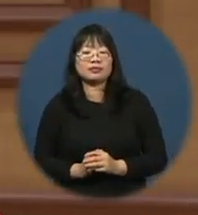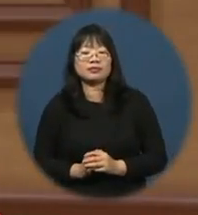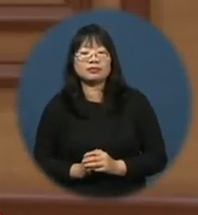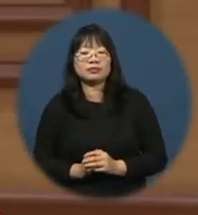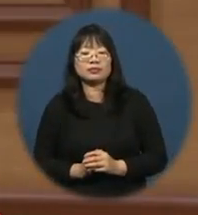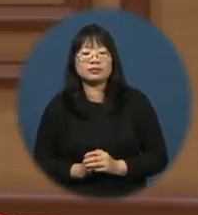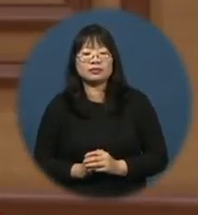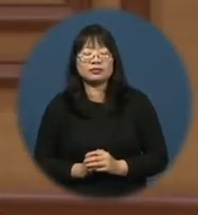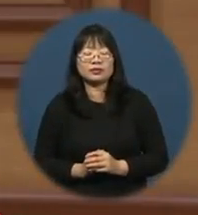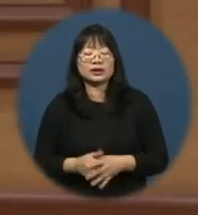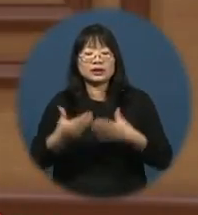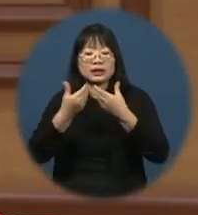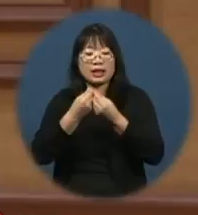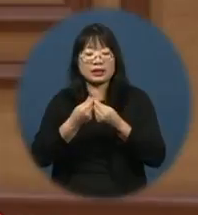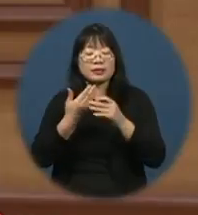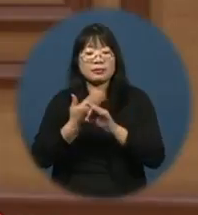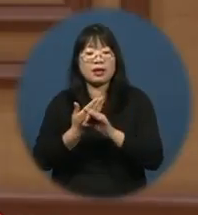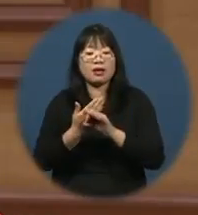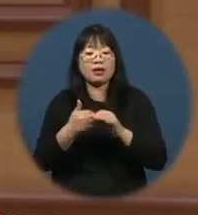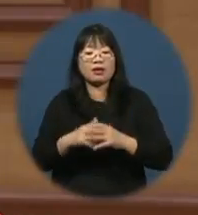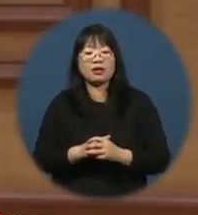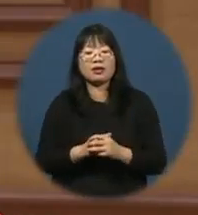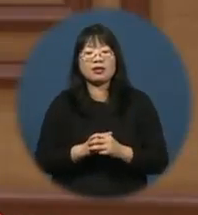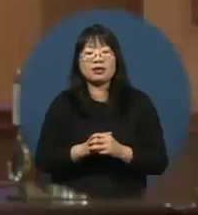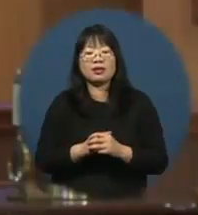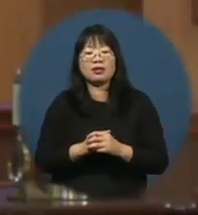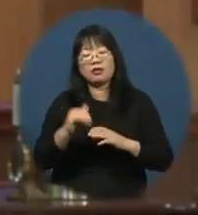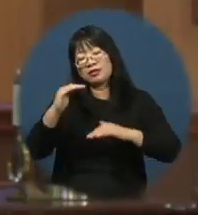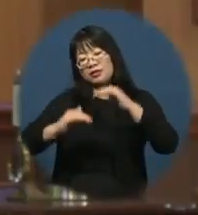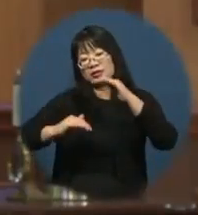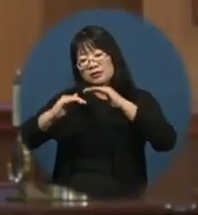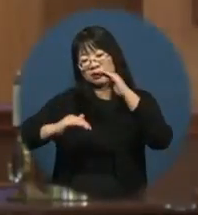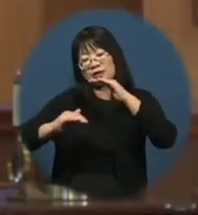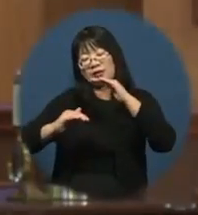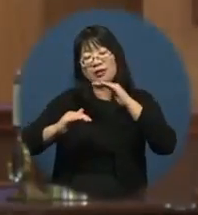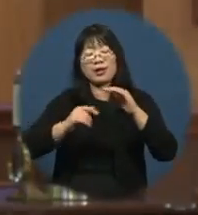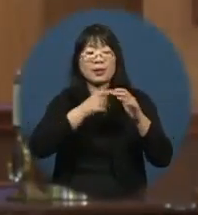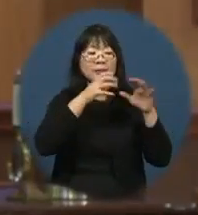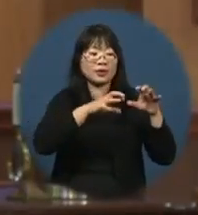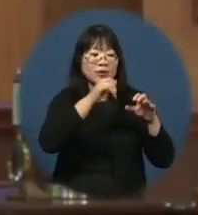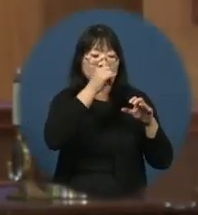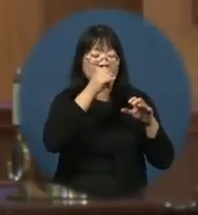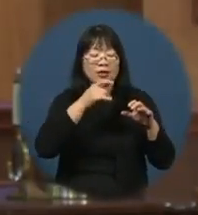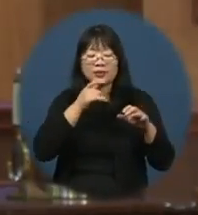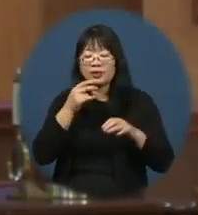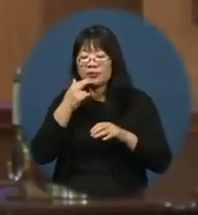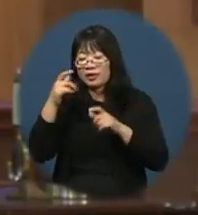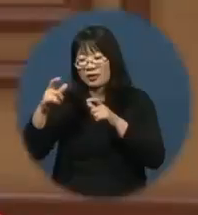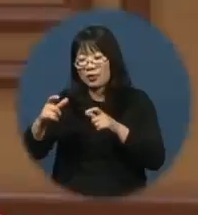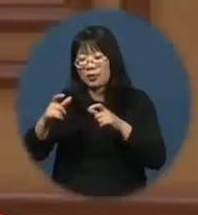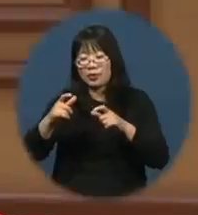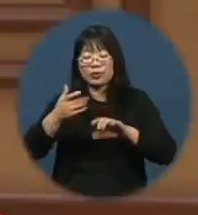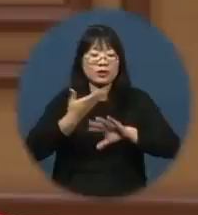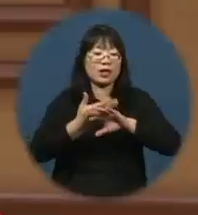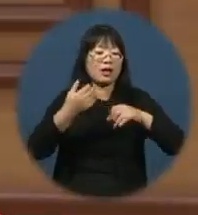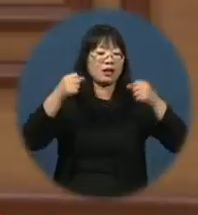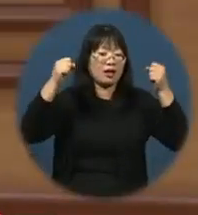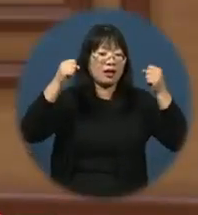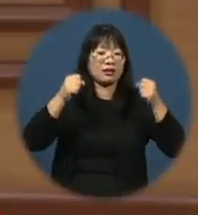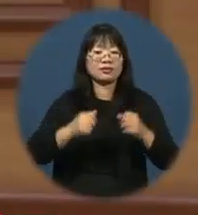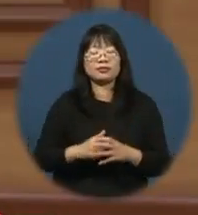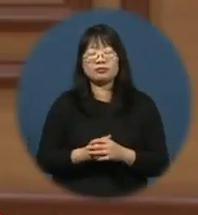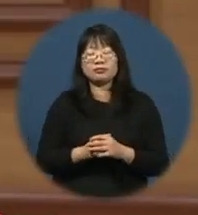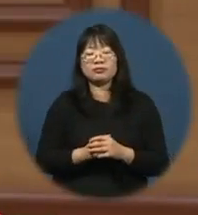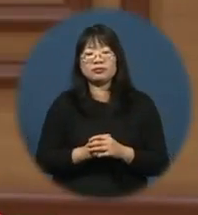뭐 예를 들어서 격차가 커지게 됩니다. 비가 오는 곳과 안 오는 곳 사이에? 네, 그렇습니다. 양극화 현상이 아주